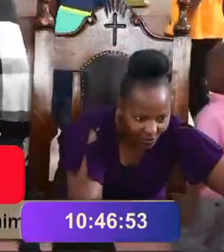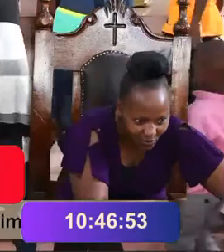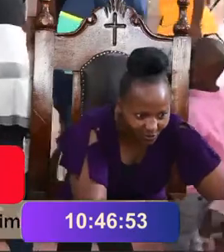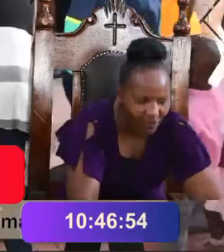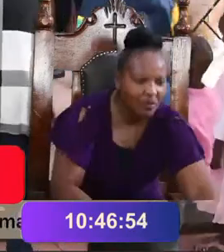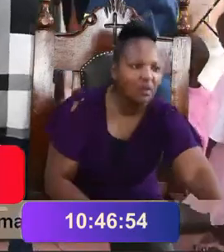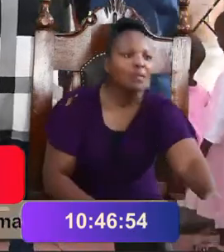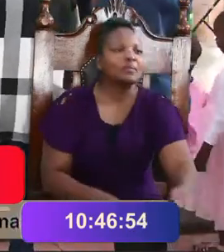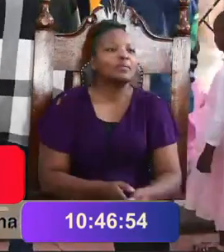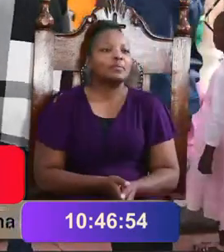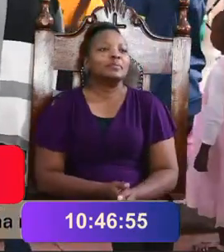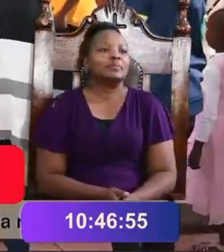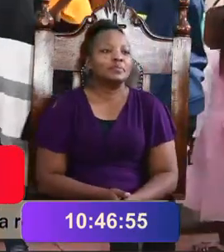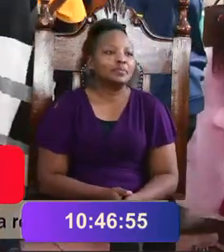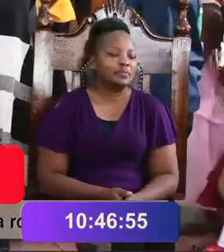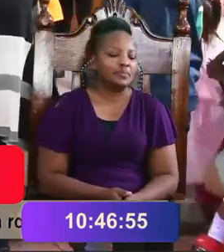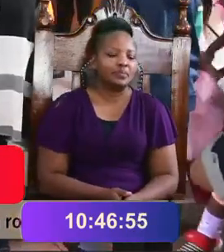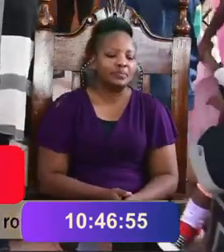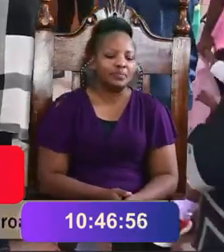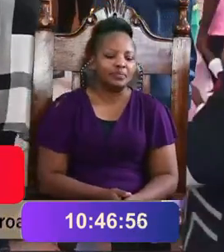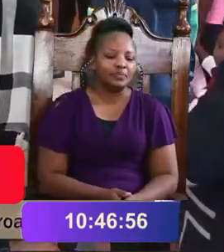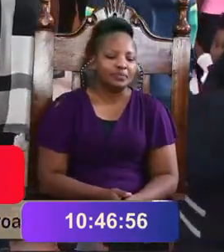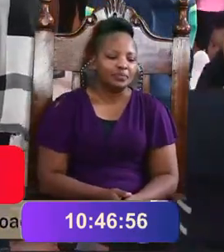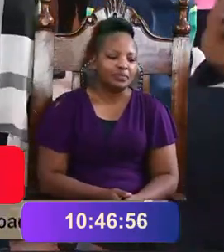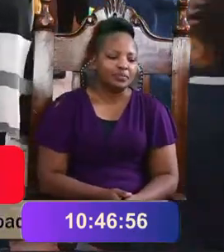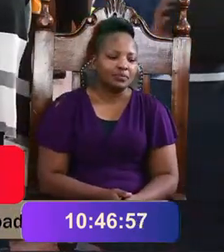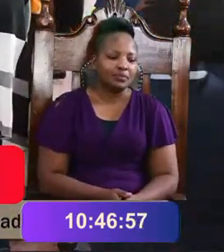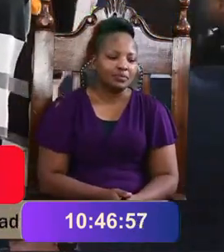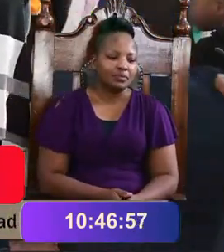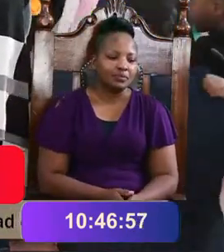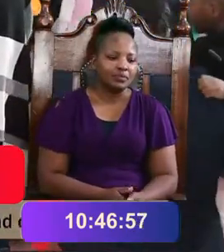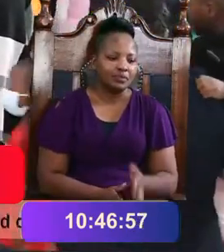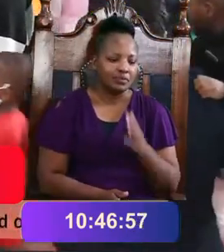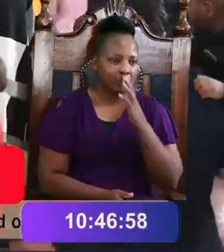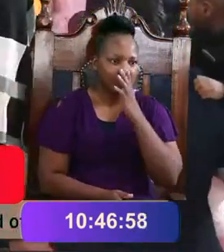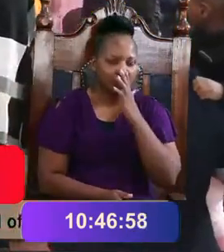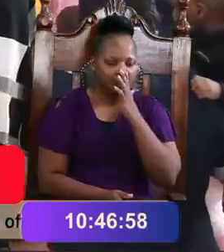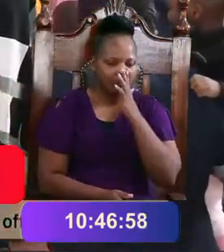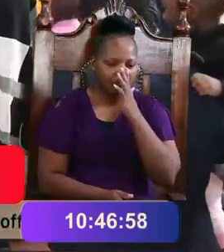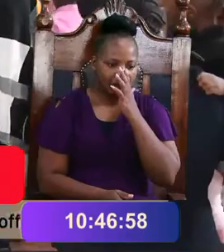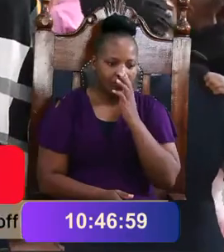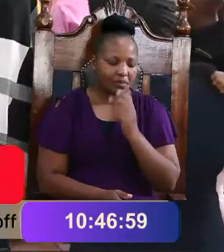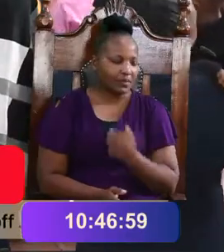Yes, this is an evidence with this children ambayo